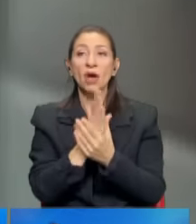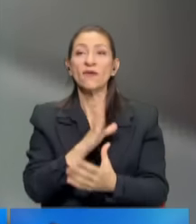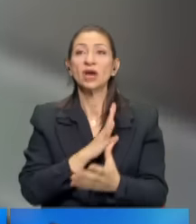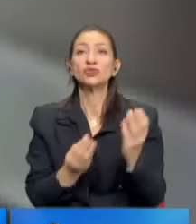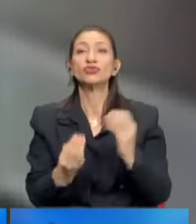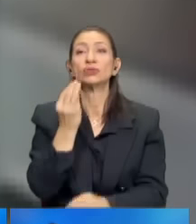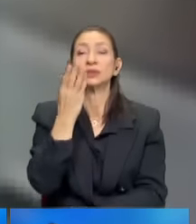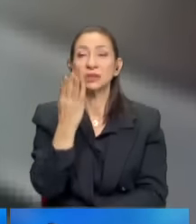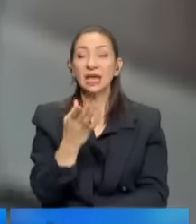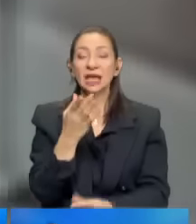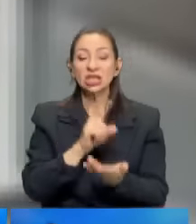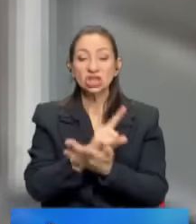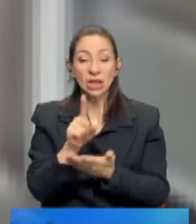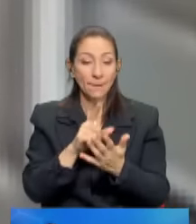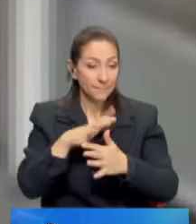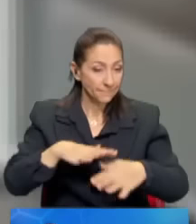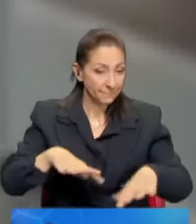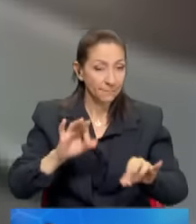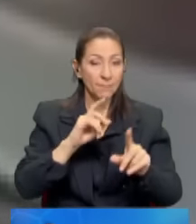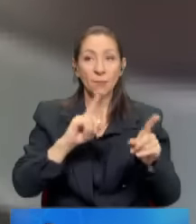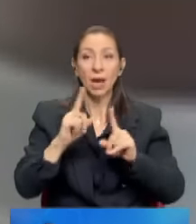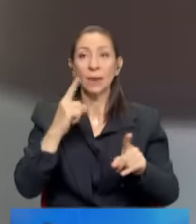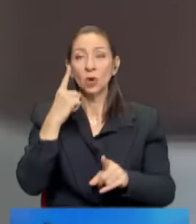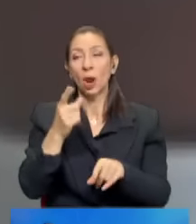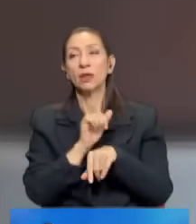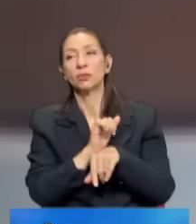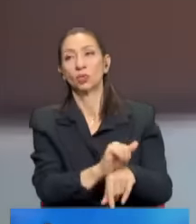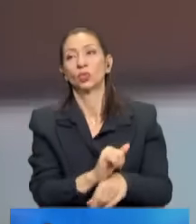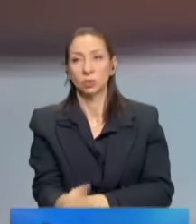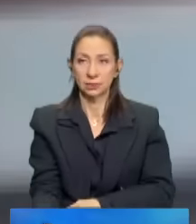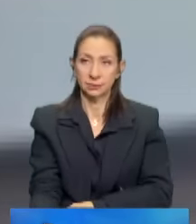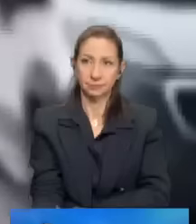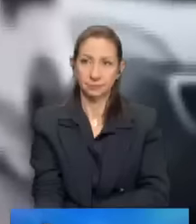sald işlemleri tamamlandı çıkarıldığı mahkemece tutuklandı